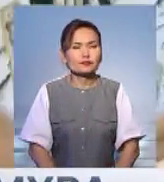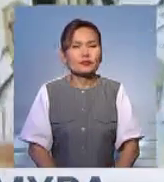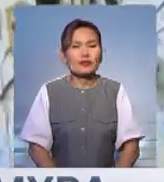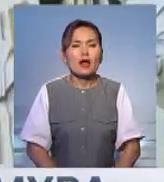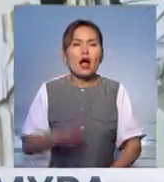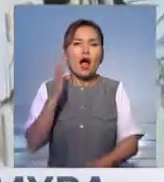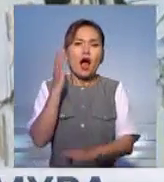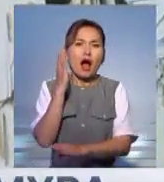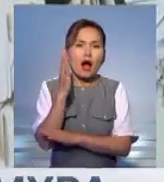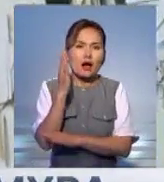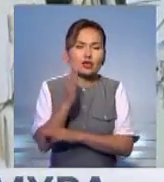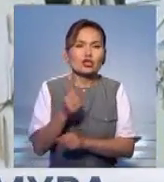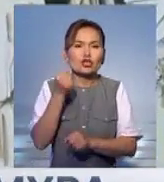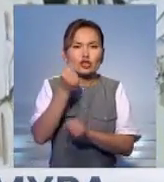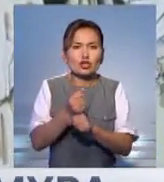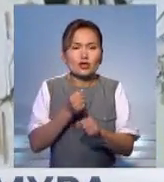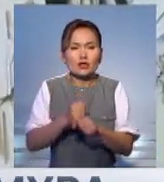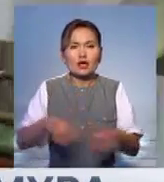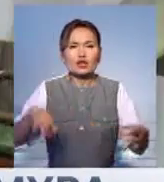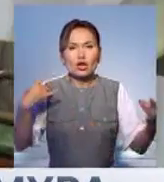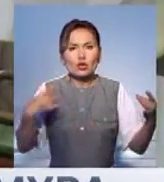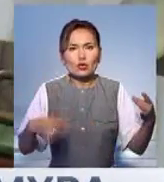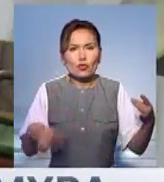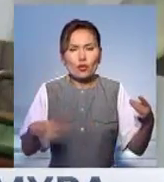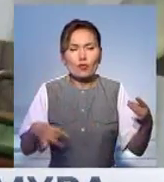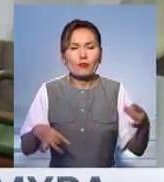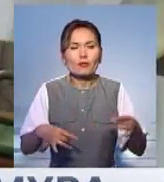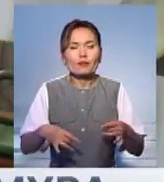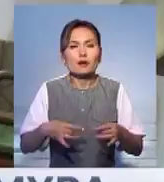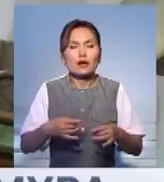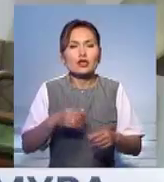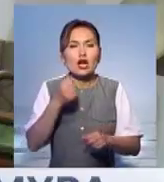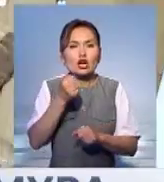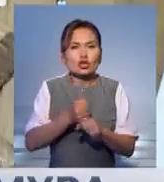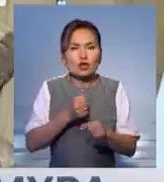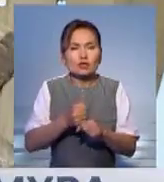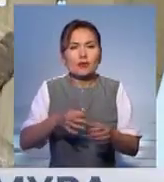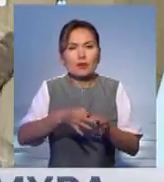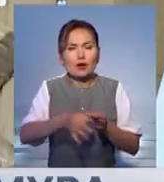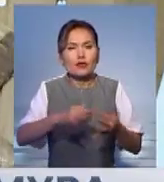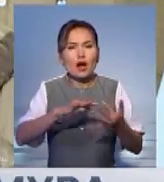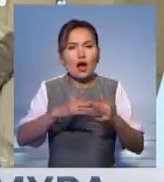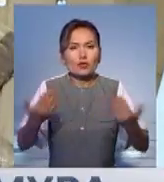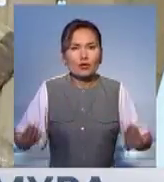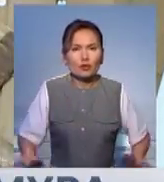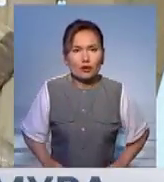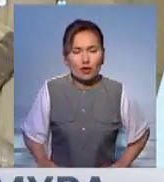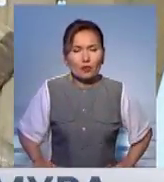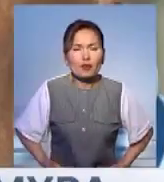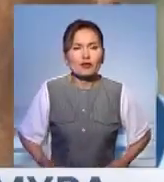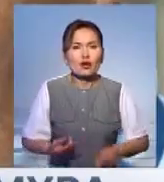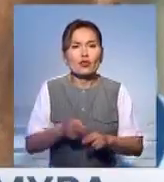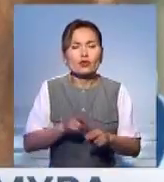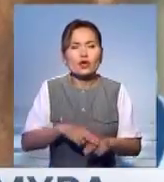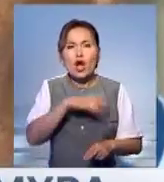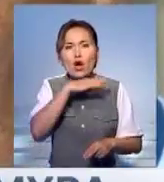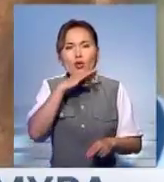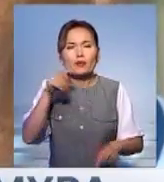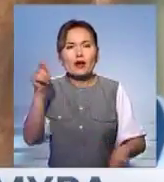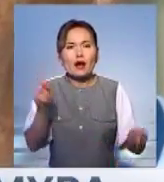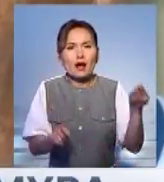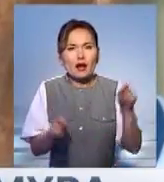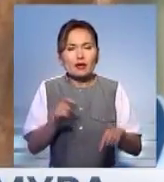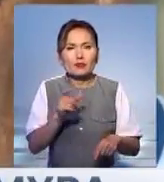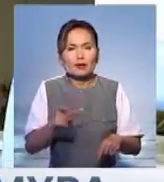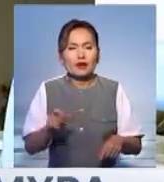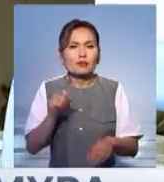Ағаштан түйін түйген Ақтай шебер Шиелі ауданының Бестам ауылында тұрады. Алыстағы алақандай мекенге оны іздеп барушылар көп. Өйткені шебер